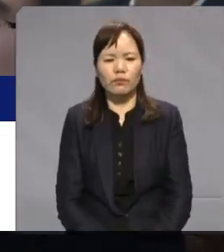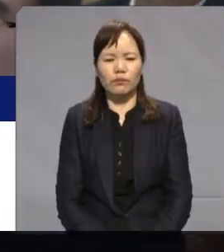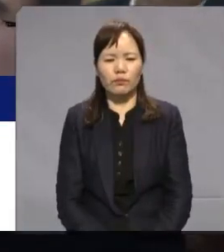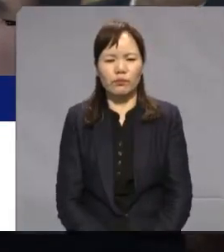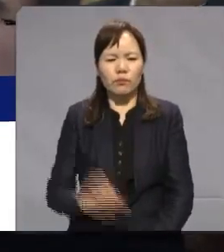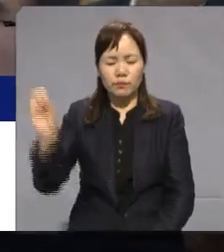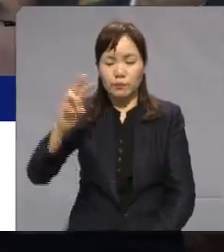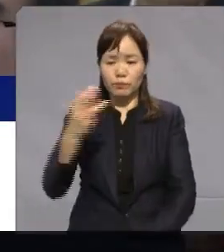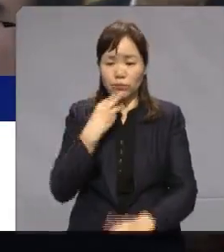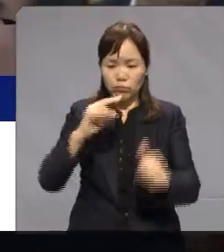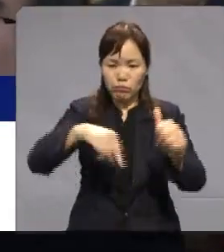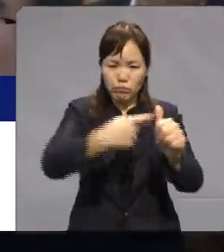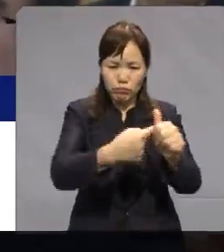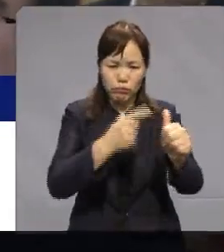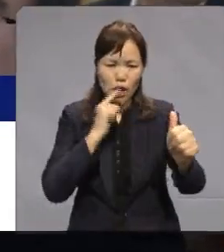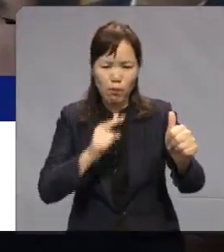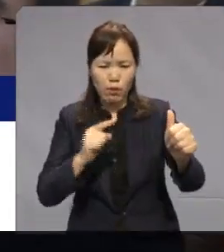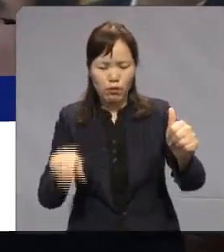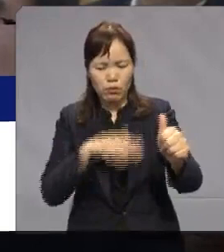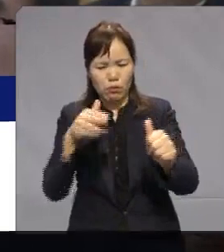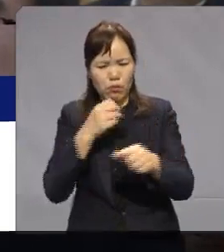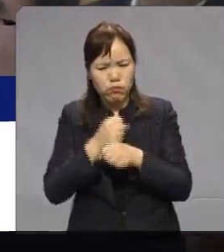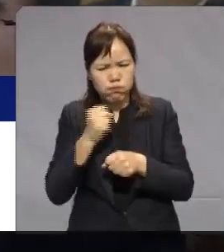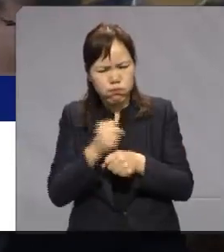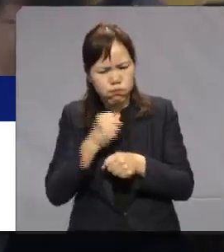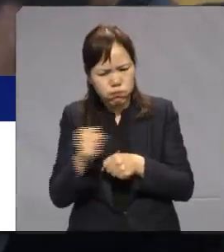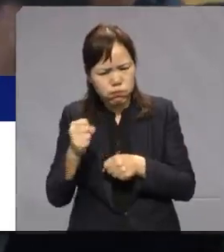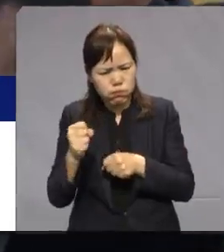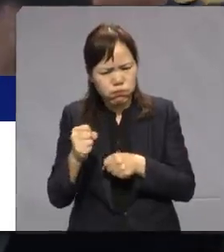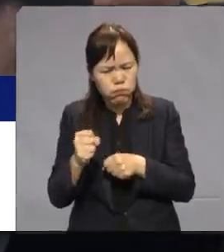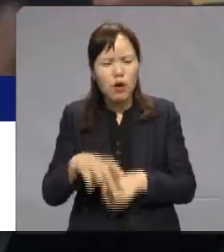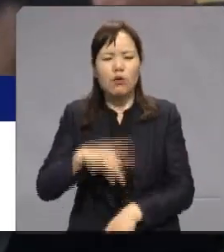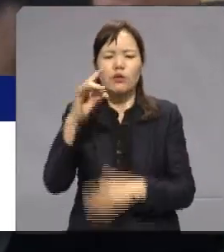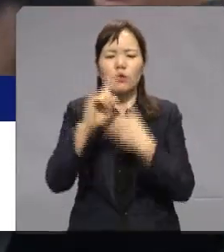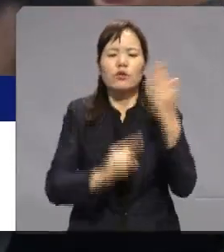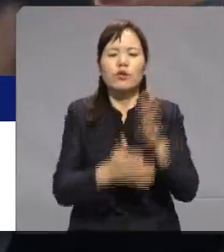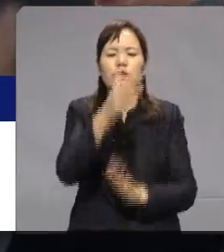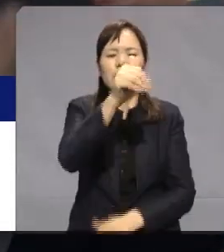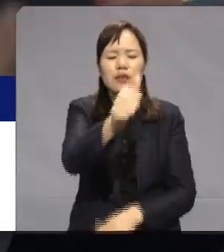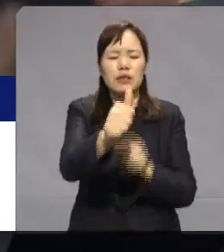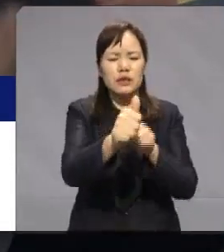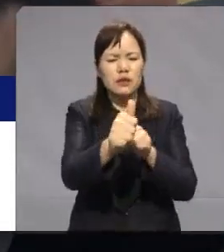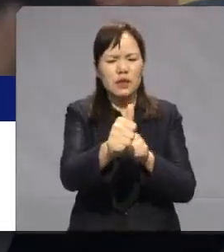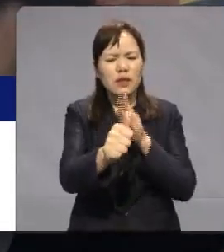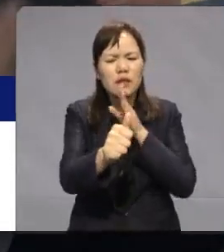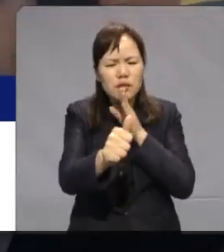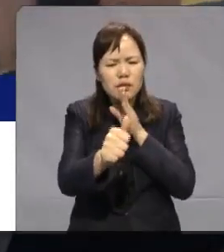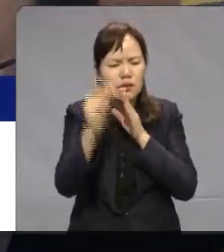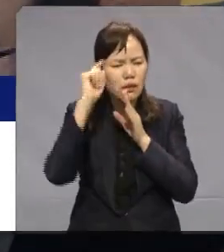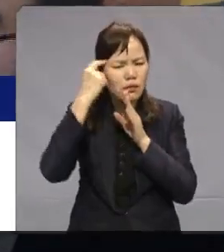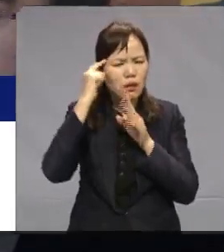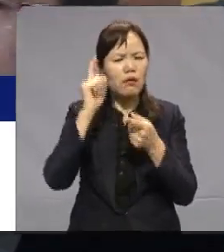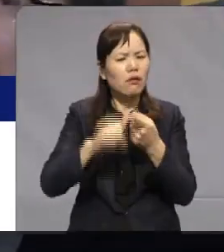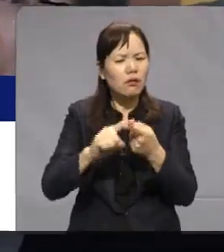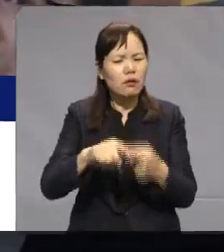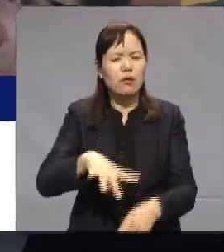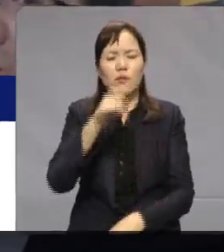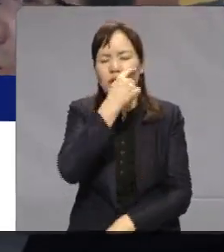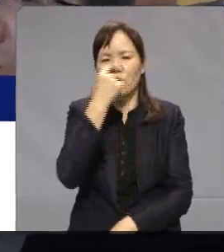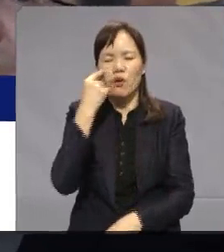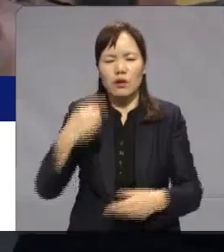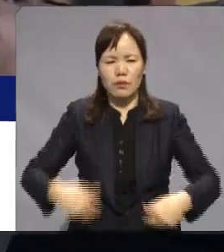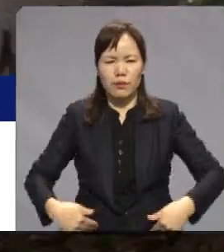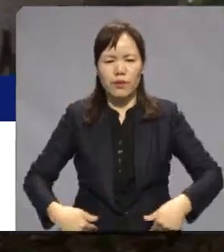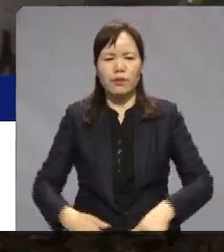가시겠다 그러니까 저희도 좀 당혹스럽지 일단은 구리 시장으로부터 어 저거의에 대해서